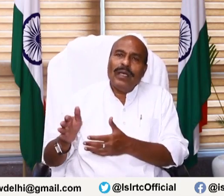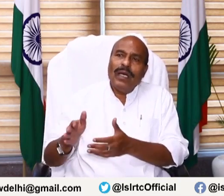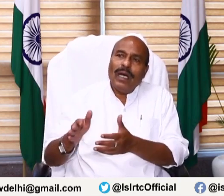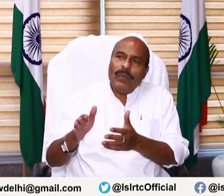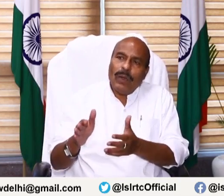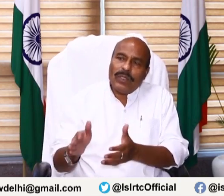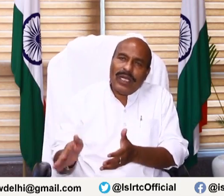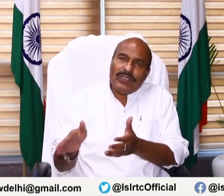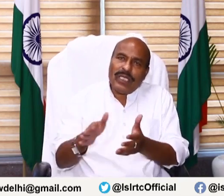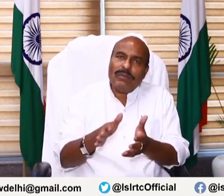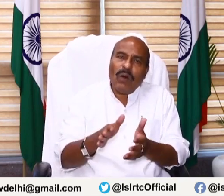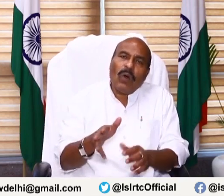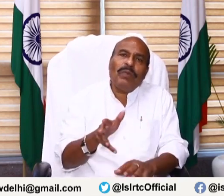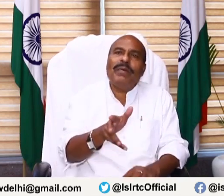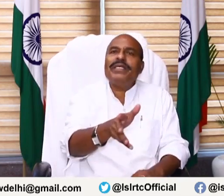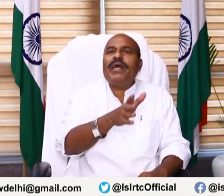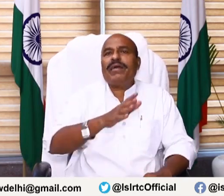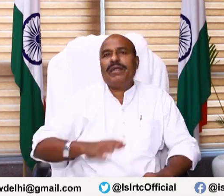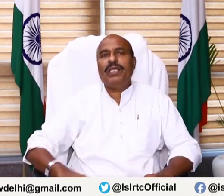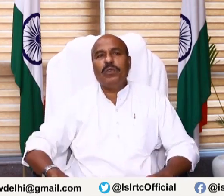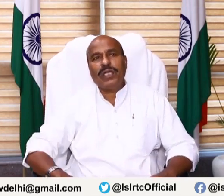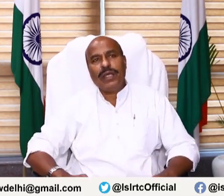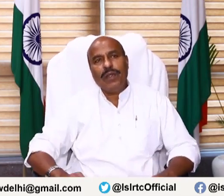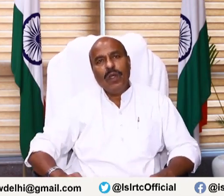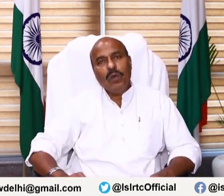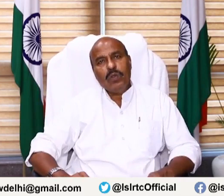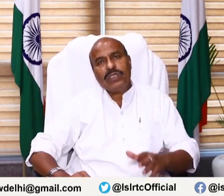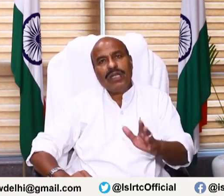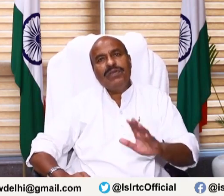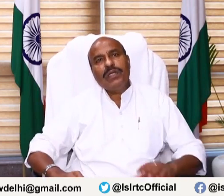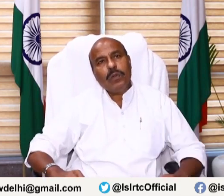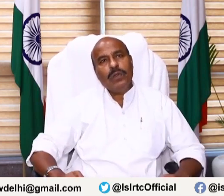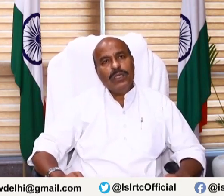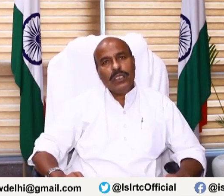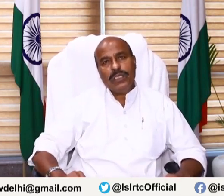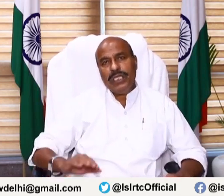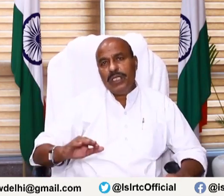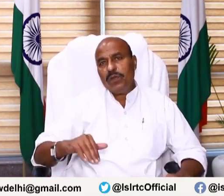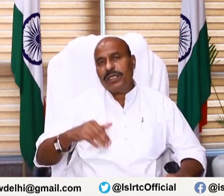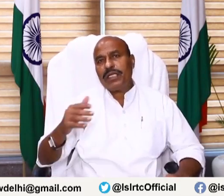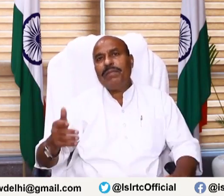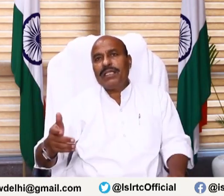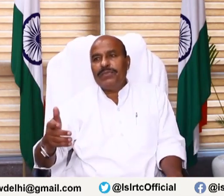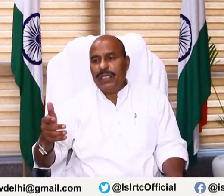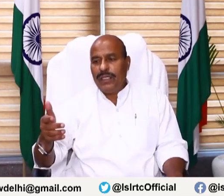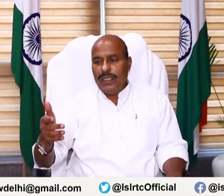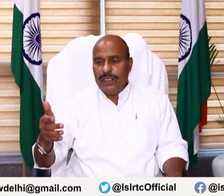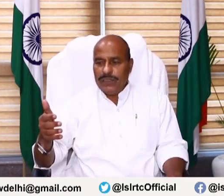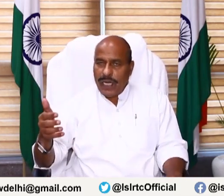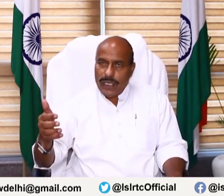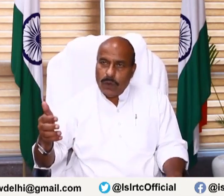दिनों में हम उनके लिए इस क्षेत्र में और भी हमारी क्या करने की योजनाएं हैं, उस सारे विजन को इस न्यूज़ लेटर के माध्यम